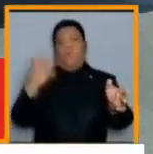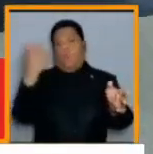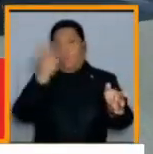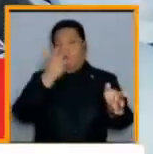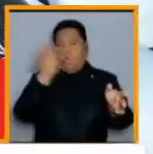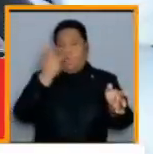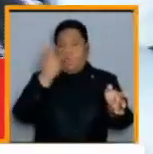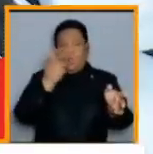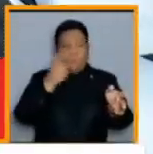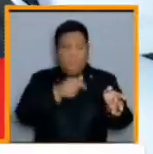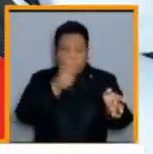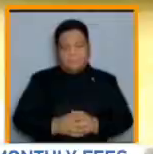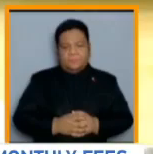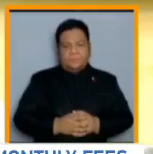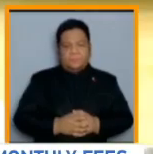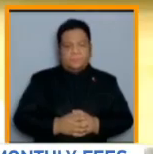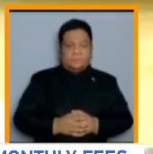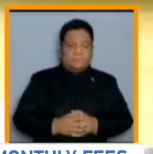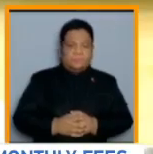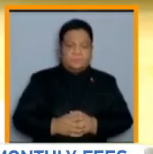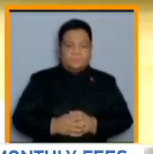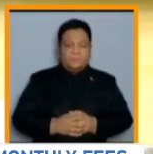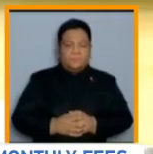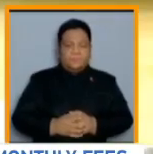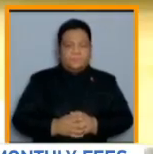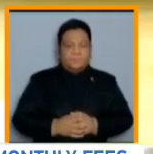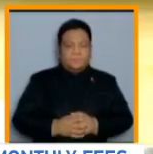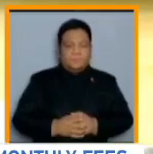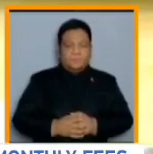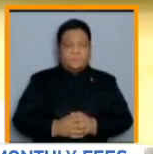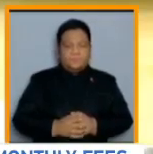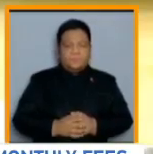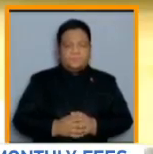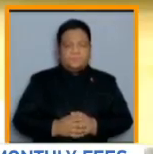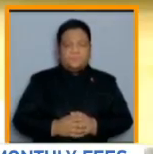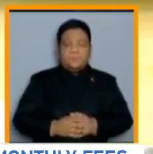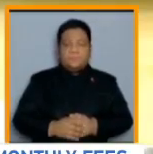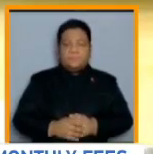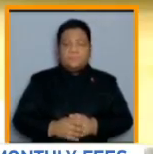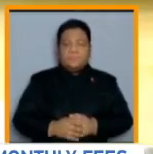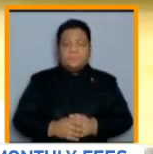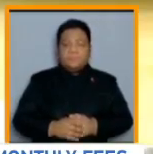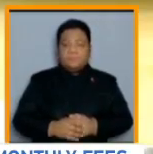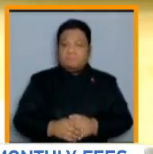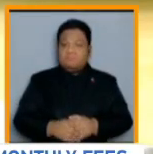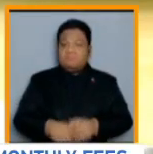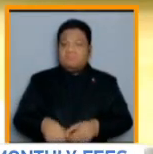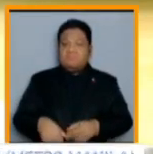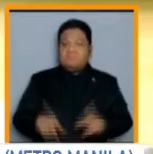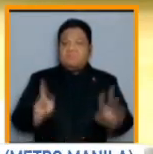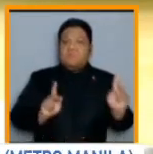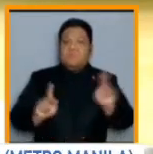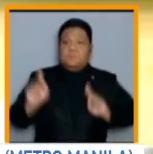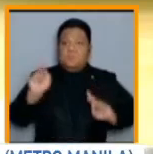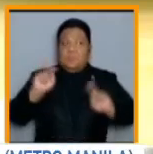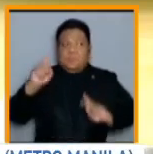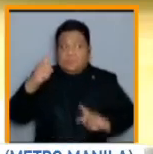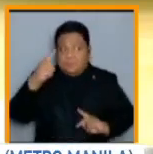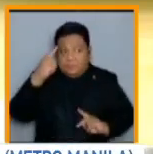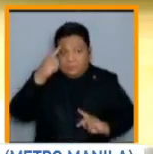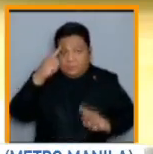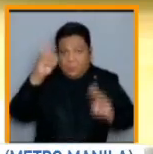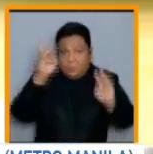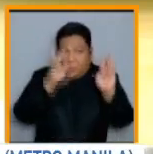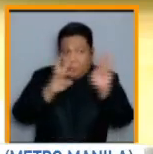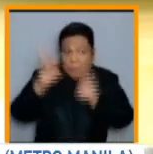para makapagpaswab. Dagdag pangamba sa mga pasahero ang pagiging positibo sa COVID-19 antigen test ng ilang